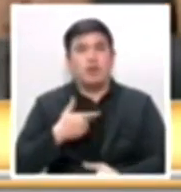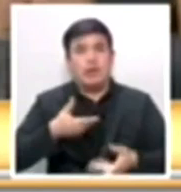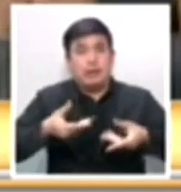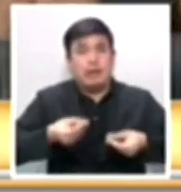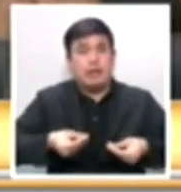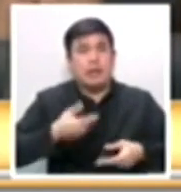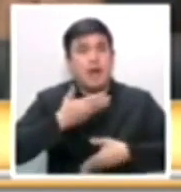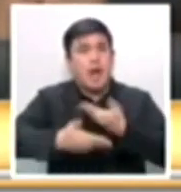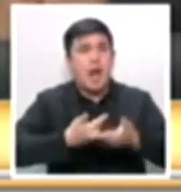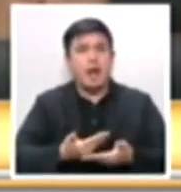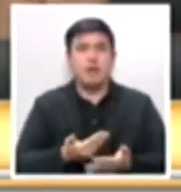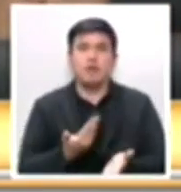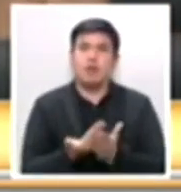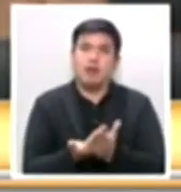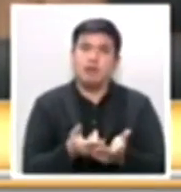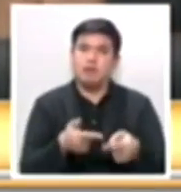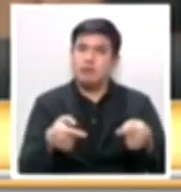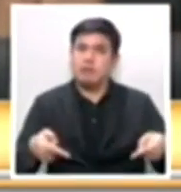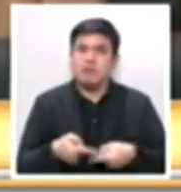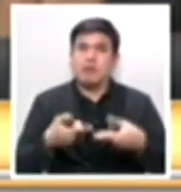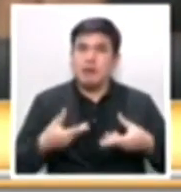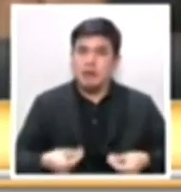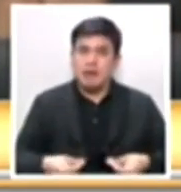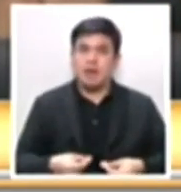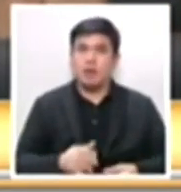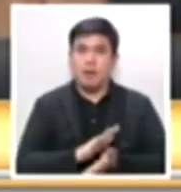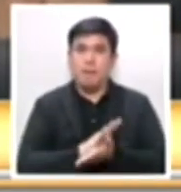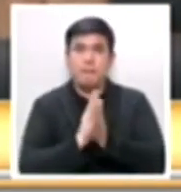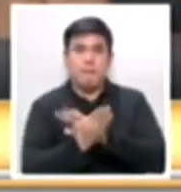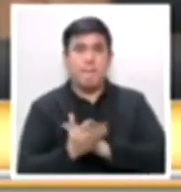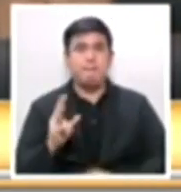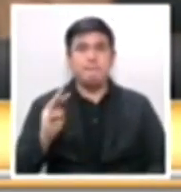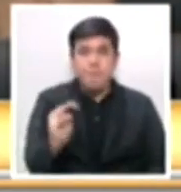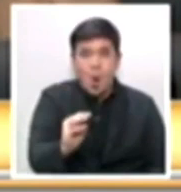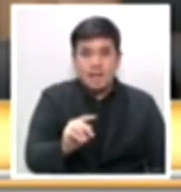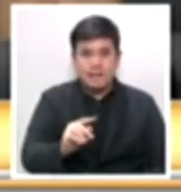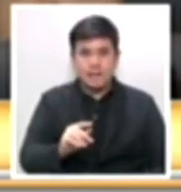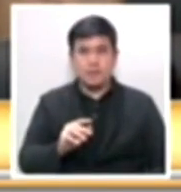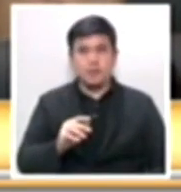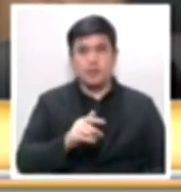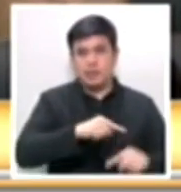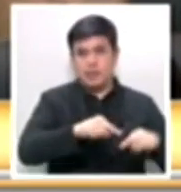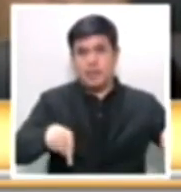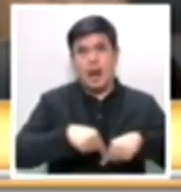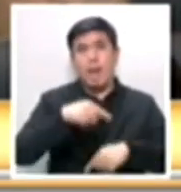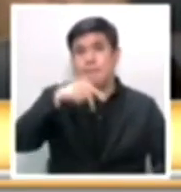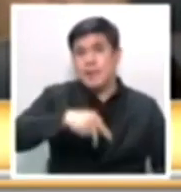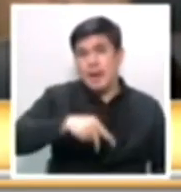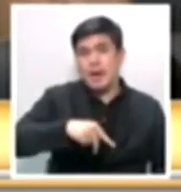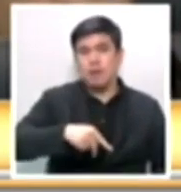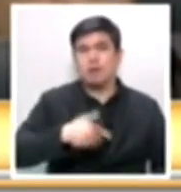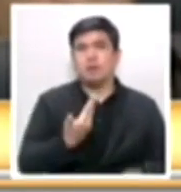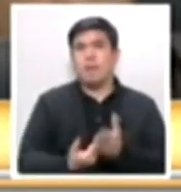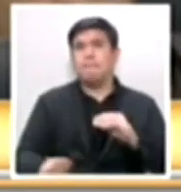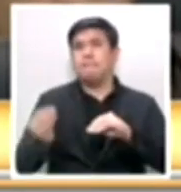าราคามูลค่าที่ดินตรงนั้นหลังจากเปลี่ยนเป็นสีม่วงหลังจากเปลี่ยนไปเป็นเขตเศรษฐกิจพิเศษราคา